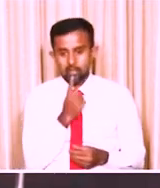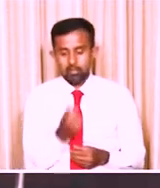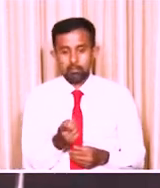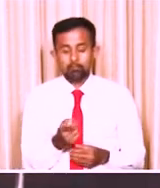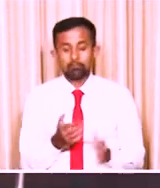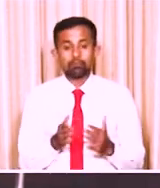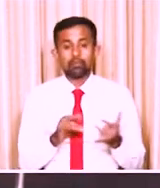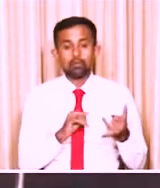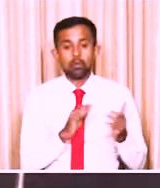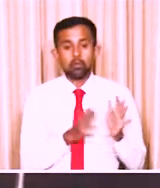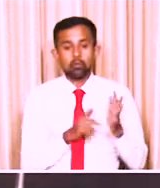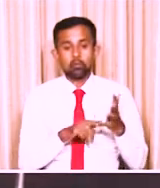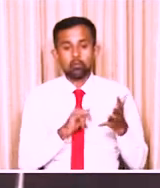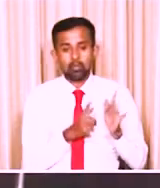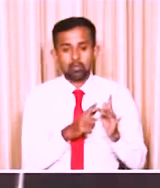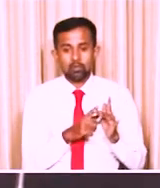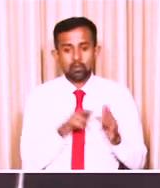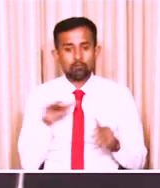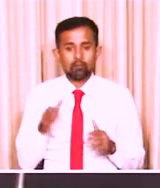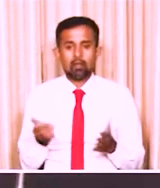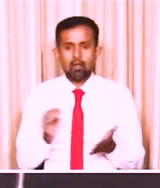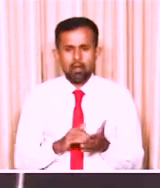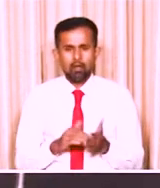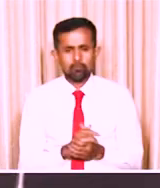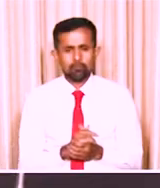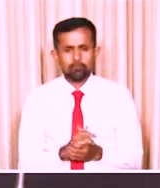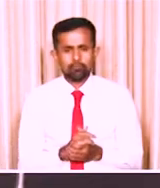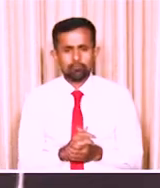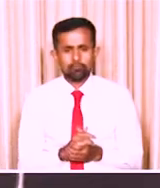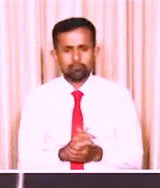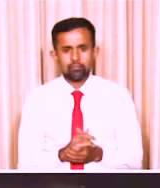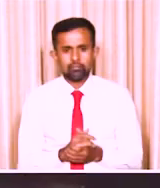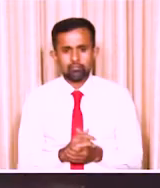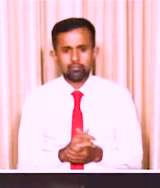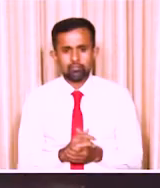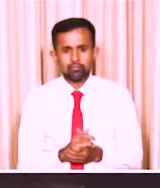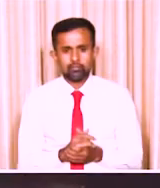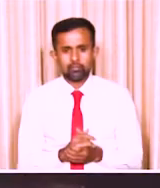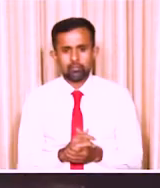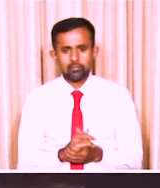மீள்குடியேற்ற கிராமம், அந்த மீள்குடியேற்ற கிராமத்திலே மகே காத்தா ஓகே.